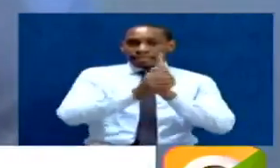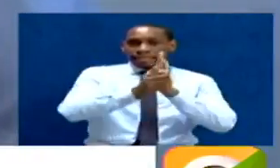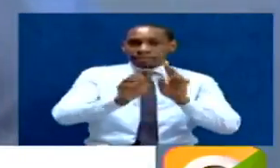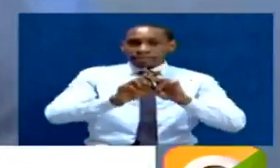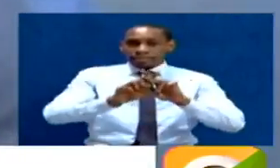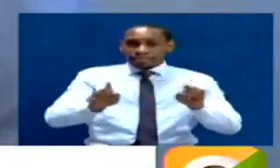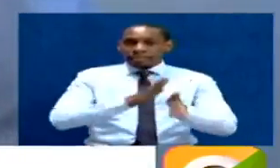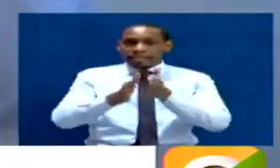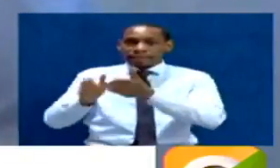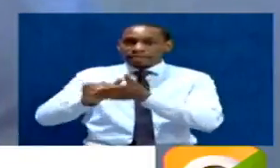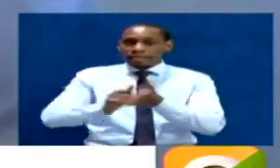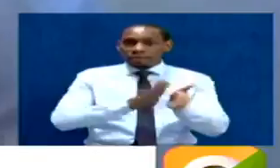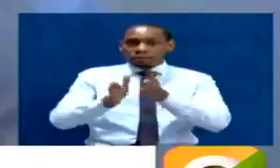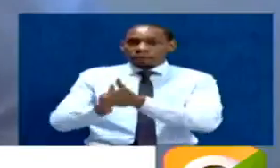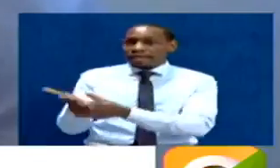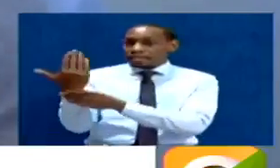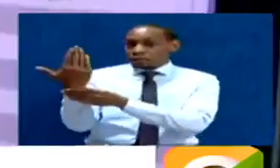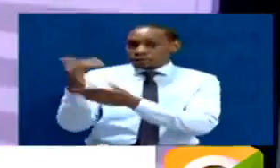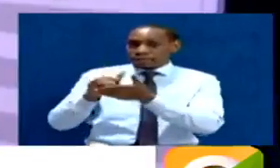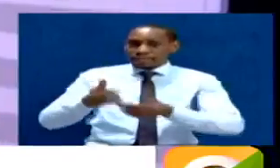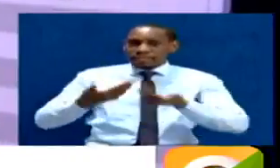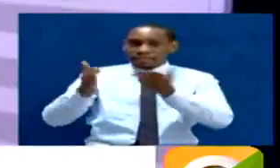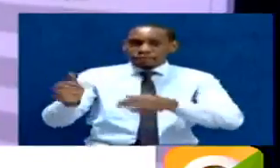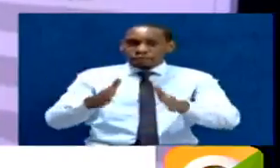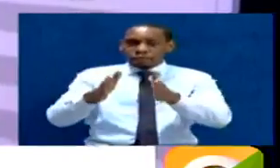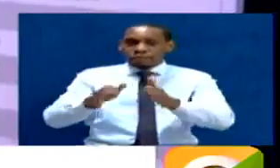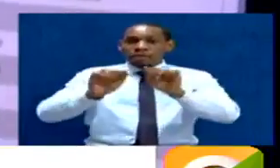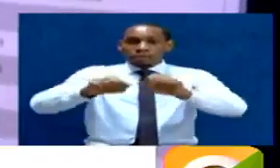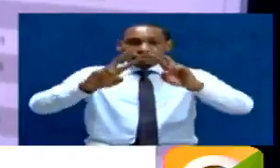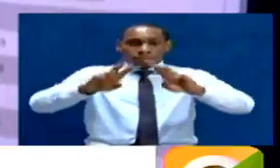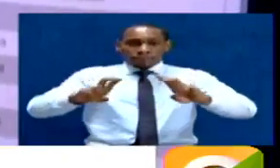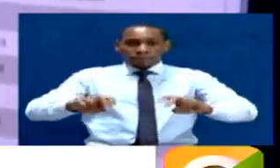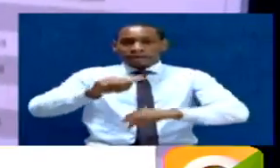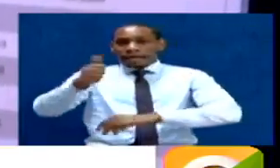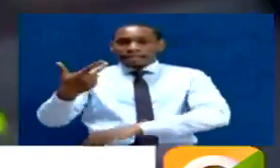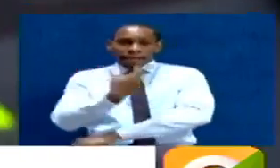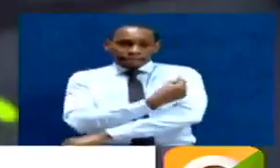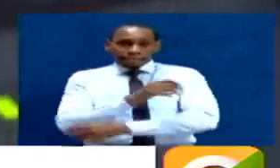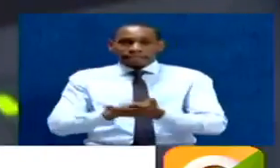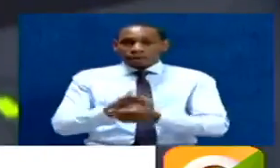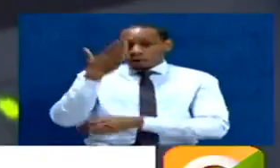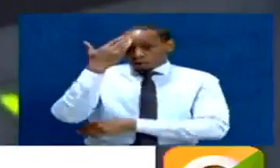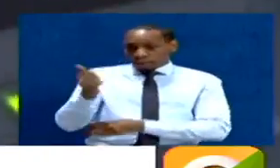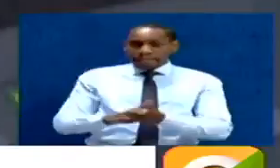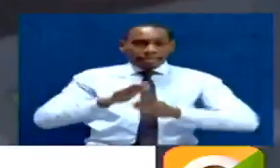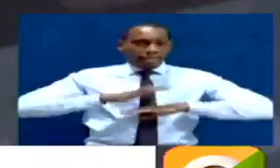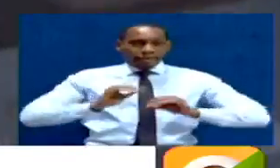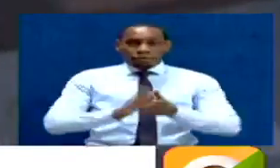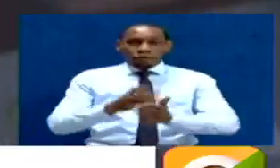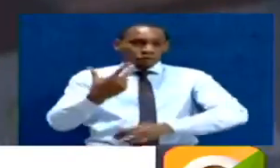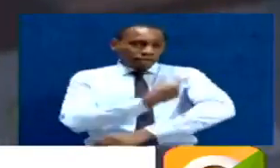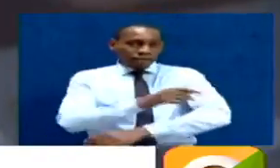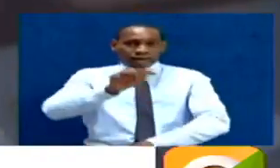wameanza mikakati ya kutayarisha stakabadhi zitakazowapa nafasi ya kuchunguza chanjo mbadala. Haya yametokana na uhaba wa